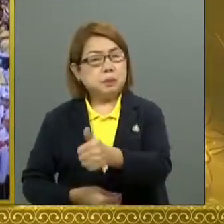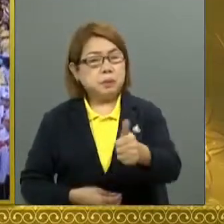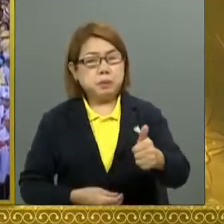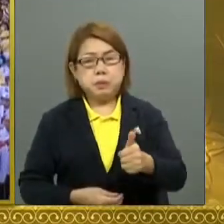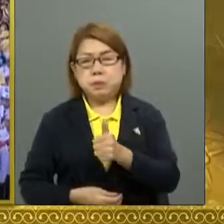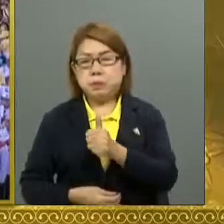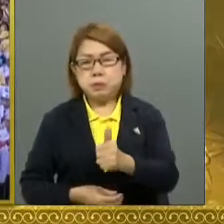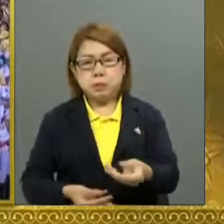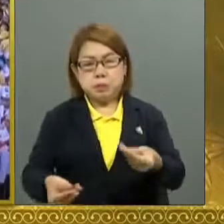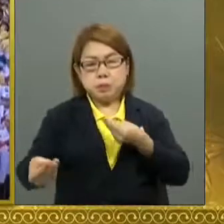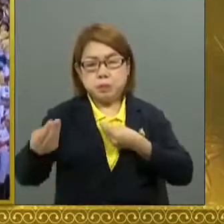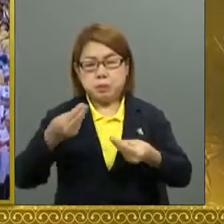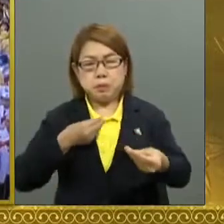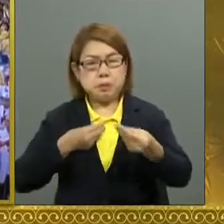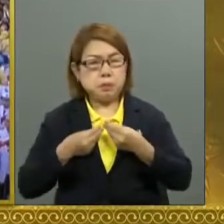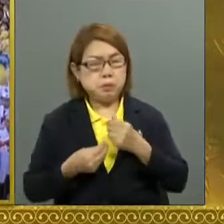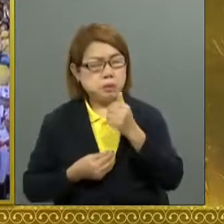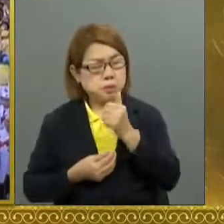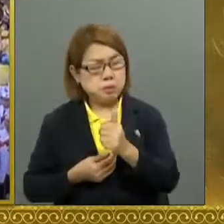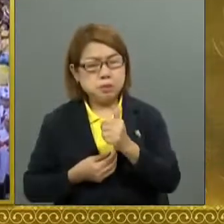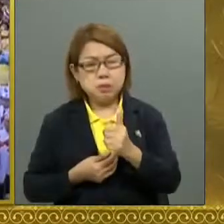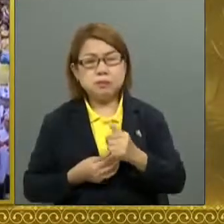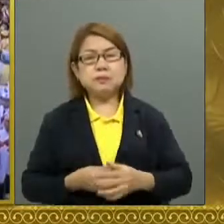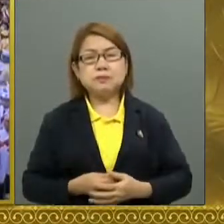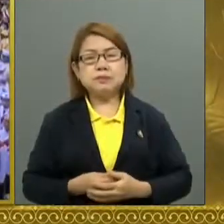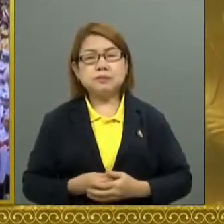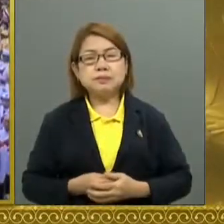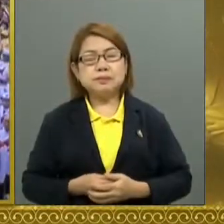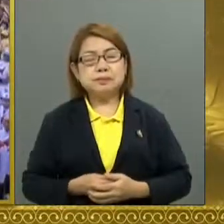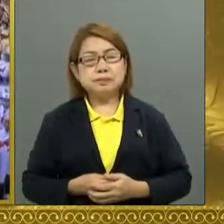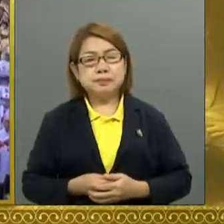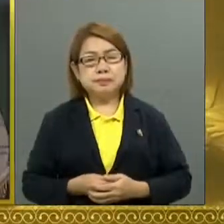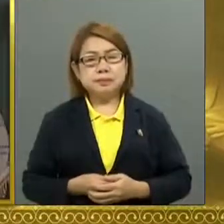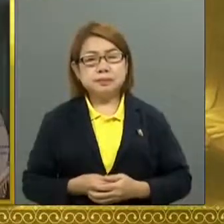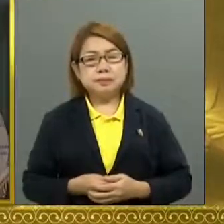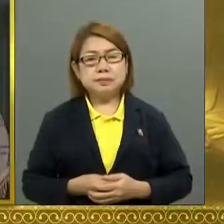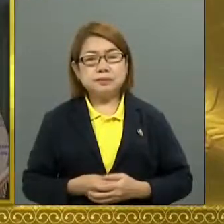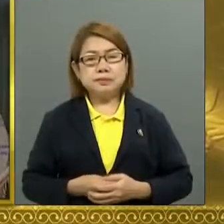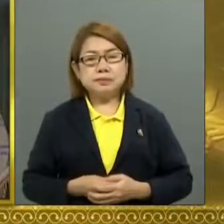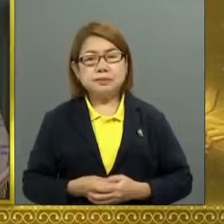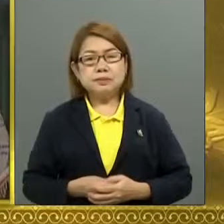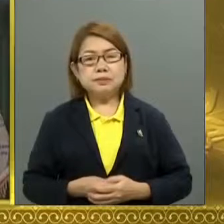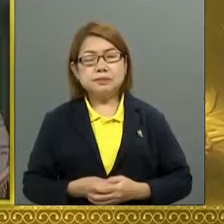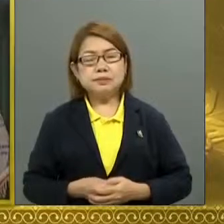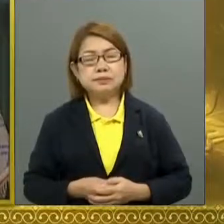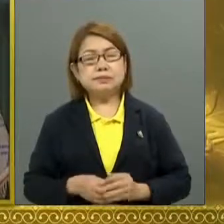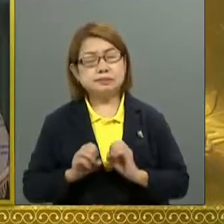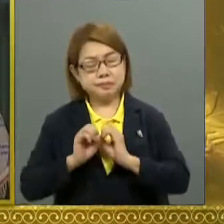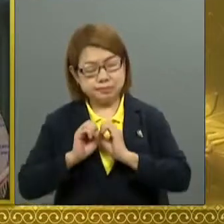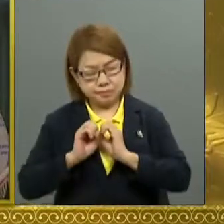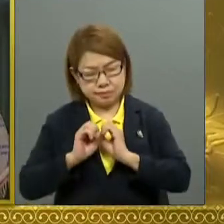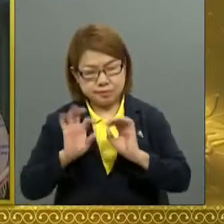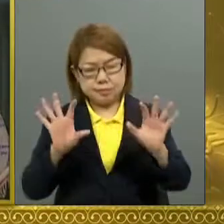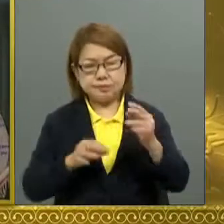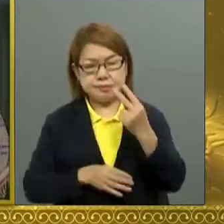รีและความปรารถนาดีอย่างจริงใจนั้นเป็นที่จับตาจับ